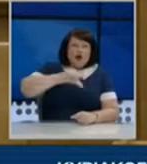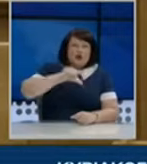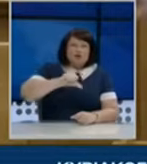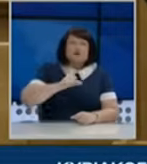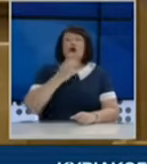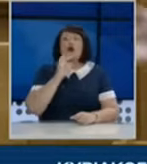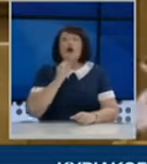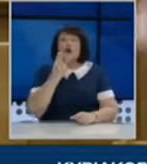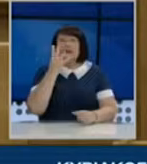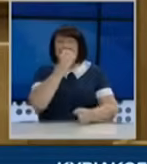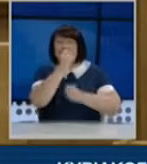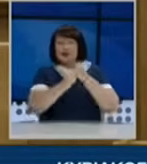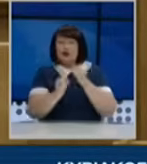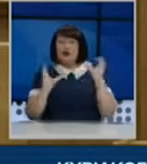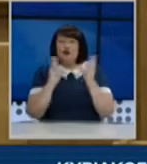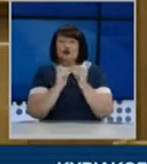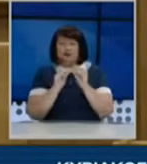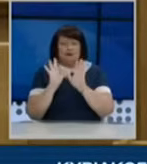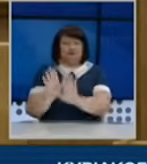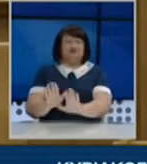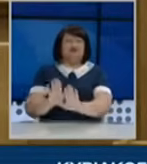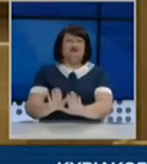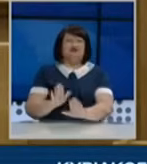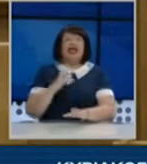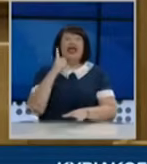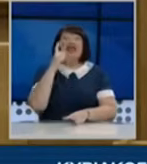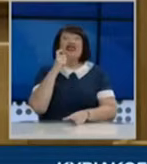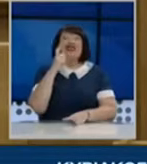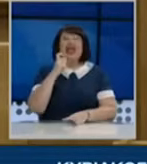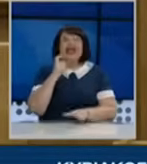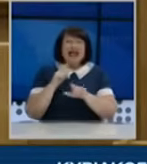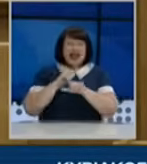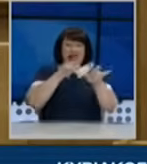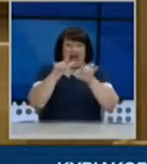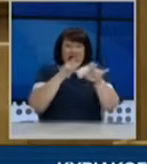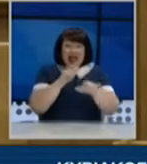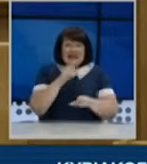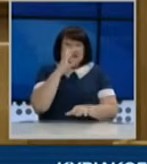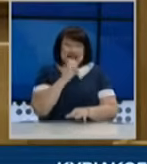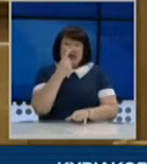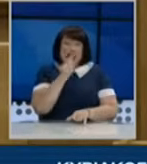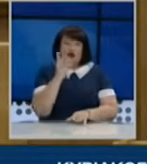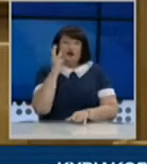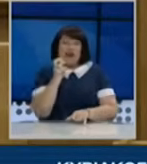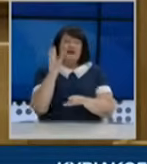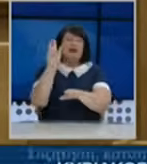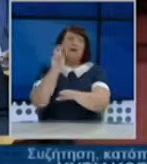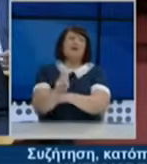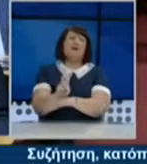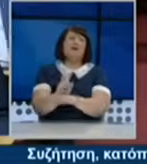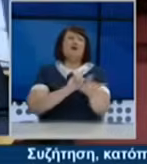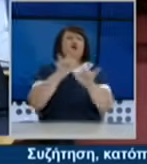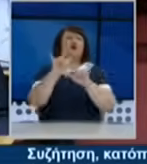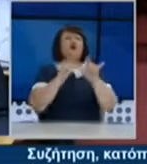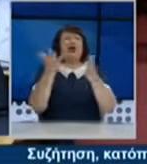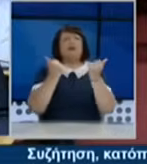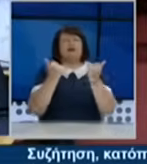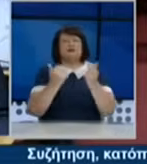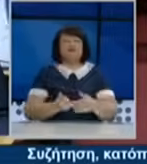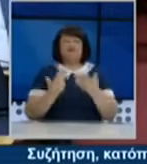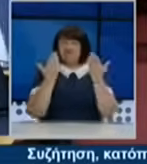επί 4 χρόνια έχετε αφήσει 10 σε 130 να μην πετούν. Γι' αυτό αυτοί είστε